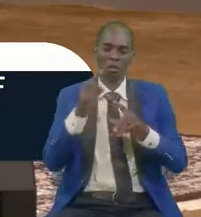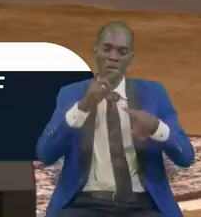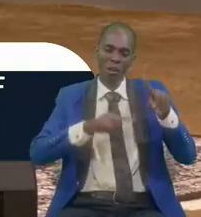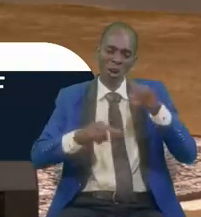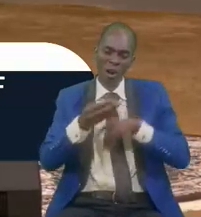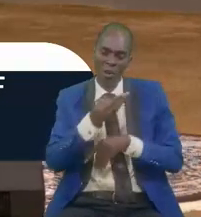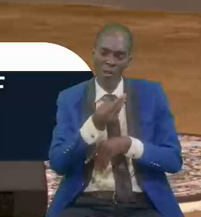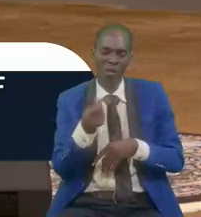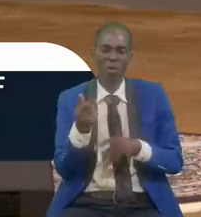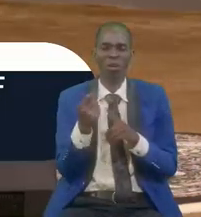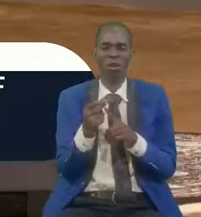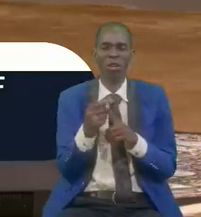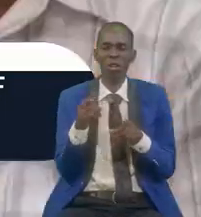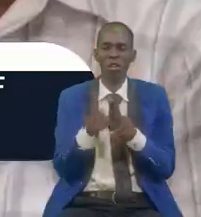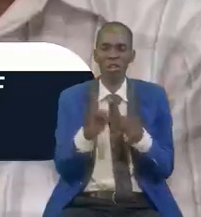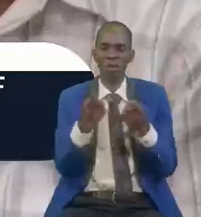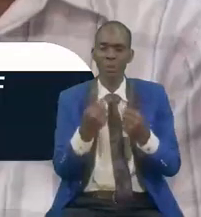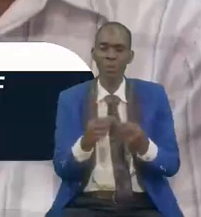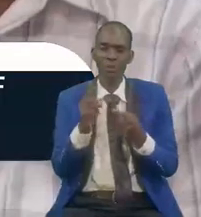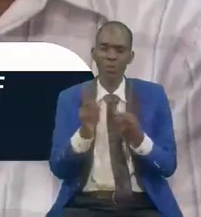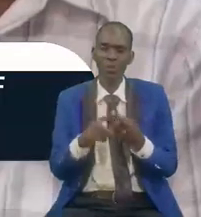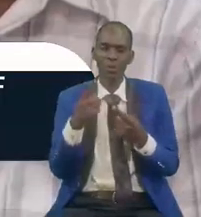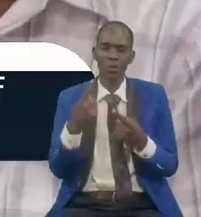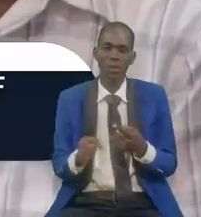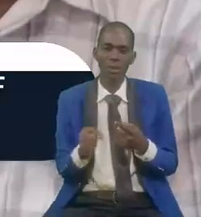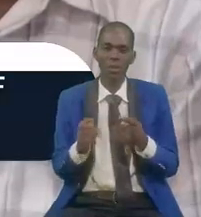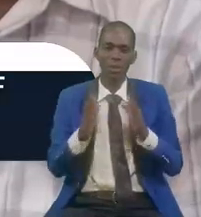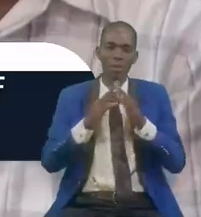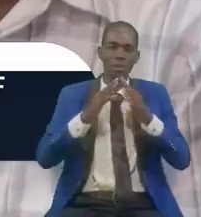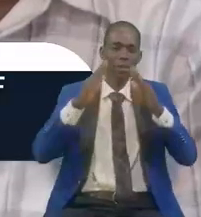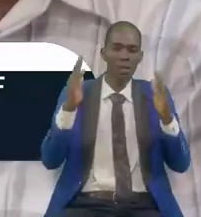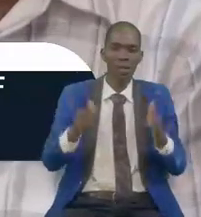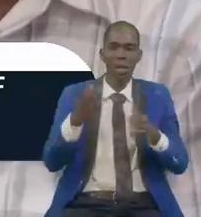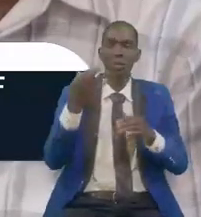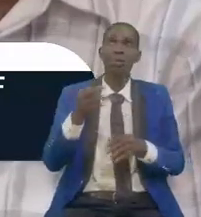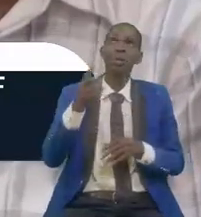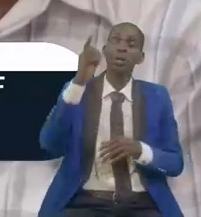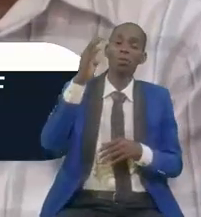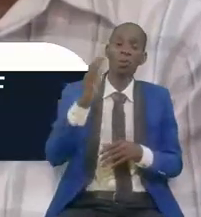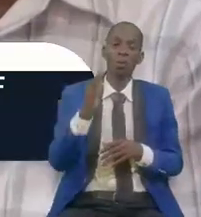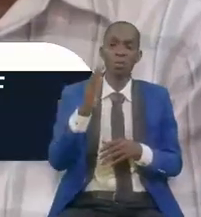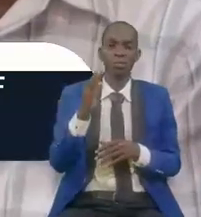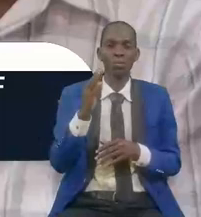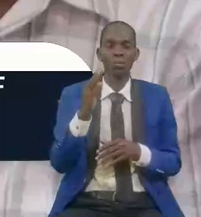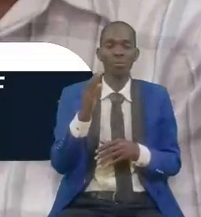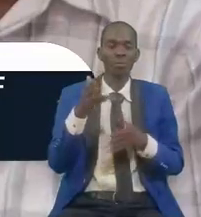nombreuses. Comme sommes arrivés au sanctuaire, comme sommes venus à la maison de Dieu,